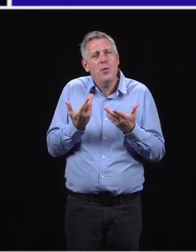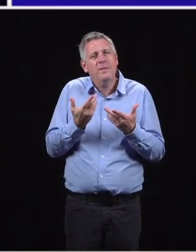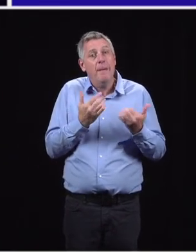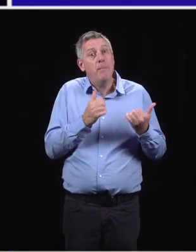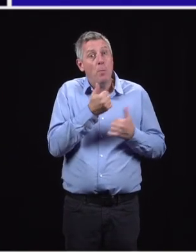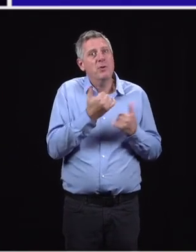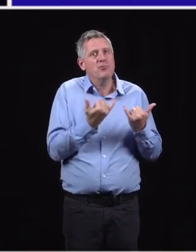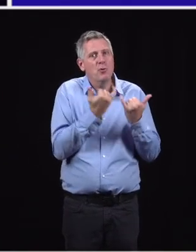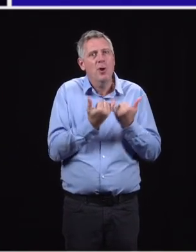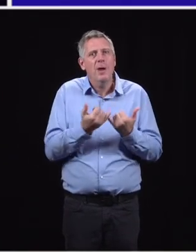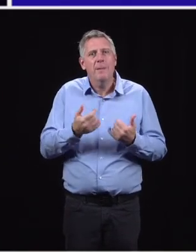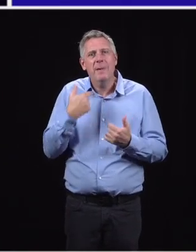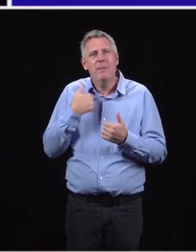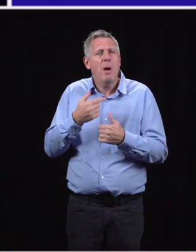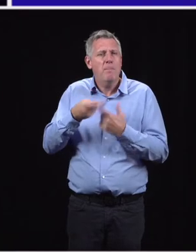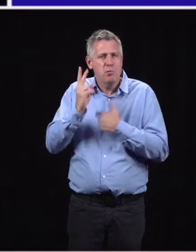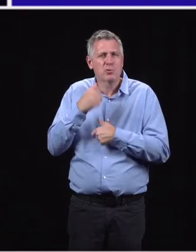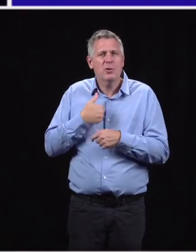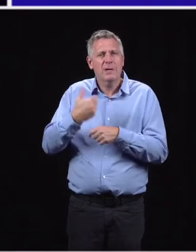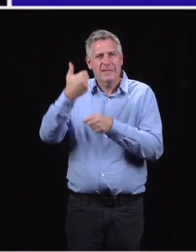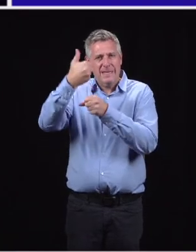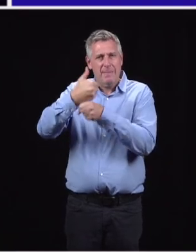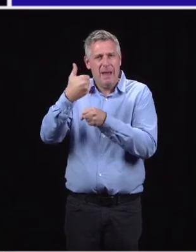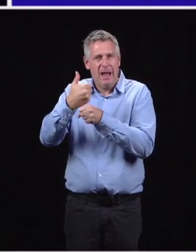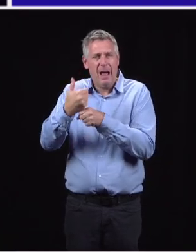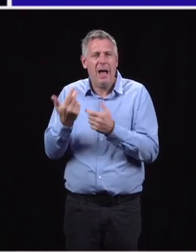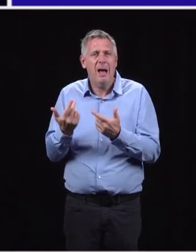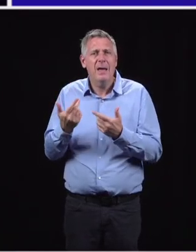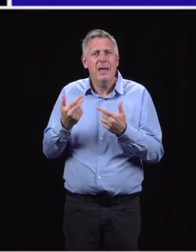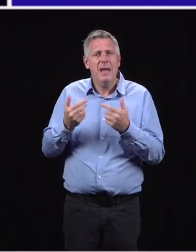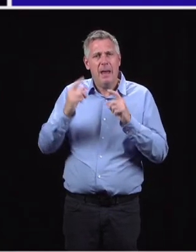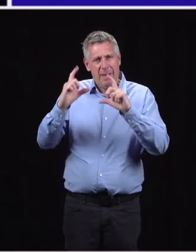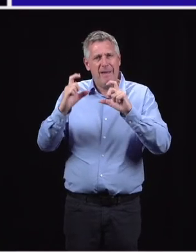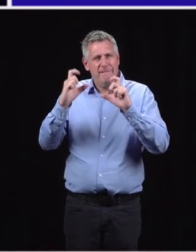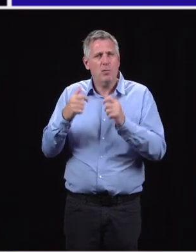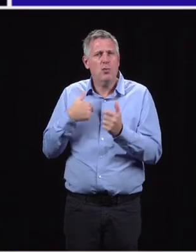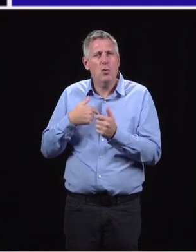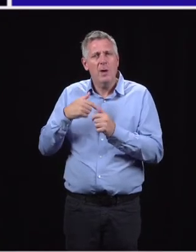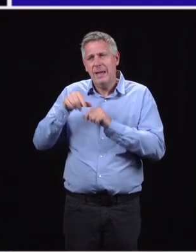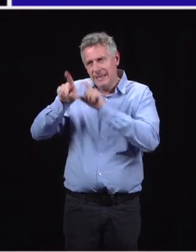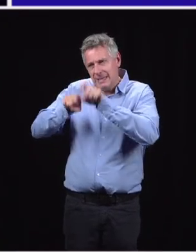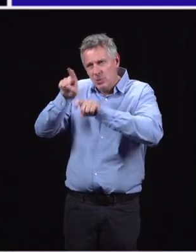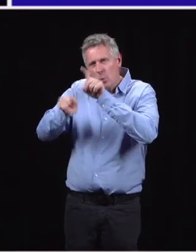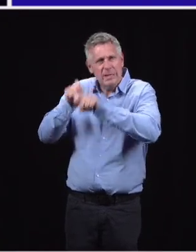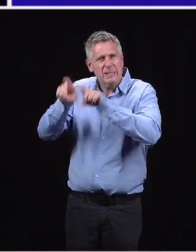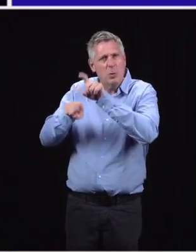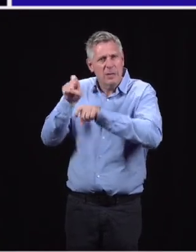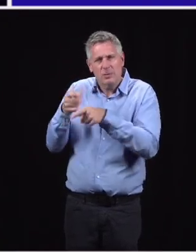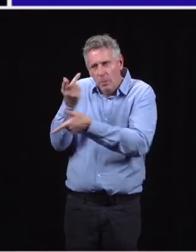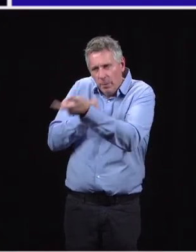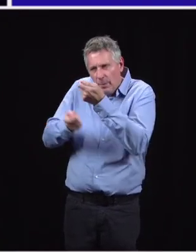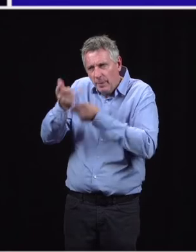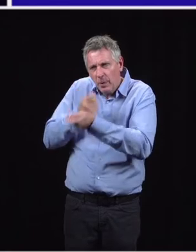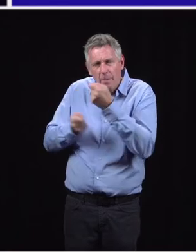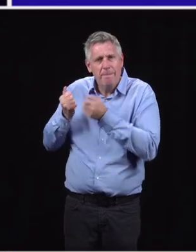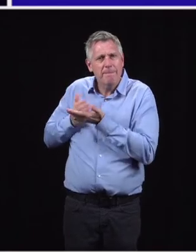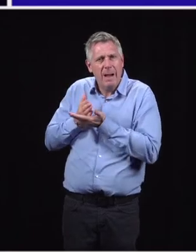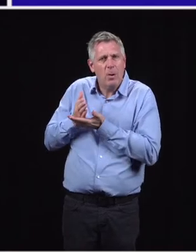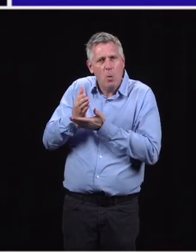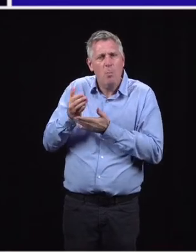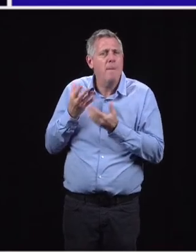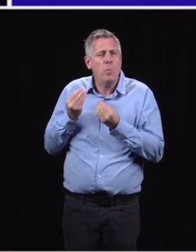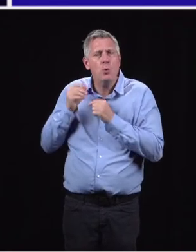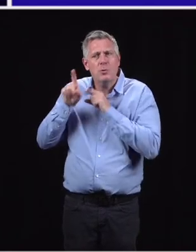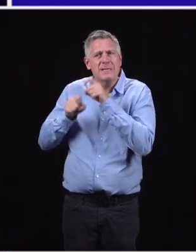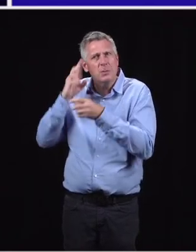une caméra un appareil photo et des questions beaucoup de questions et ça c'est véritablement le fil conducteur de de mon parcours c'est des questions